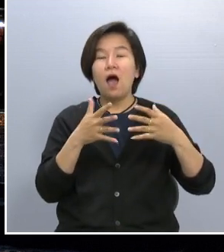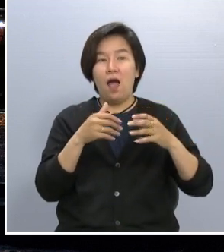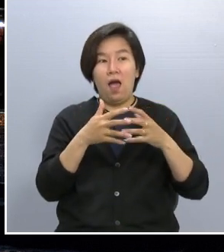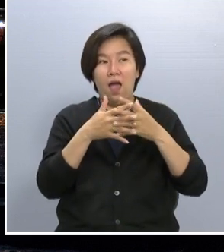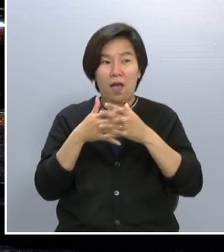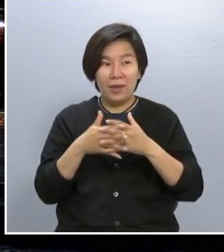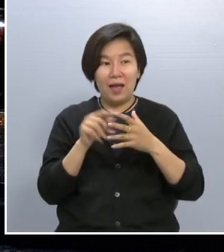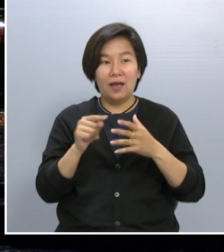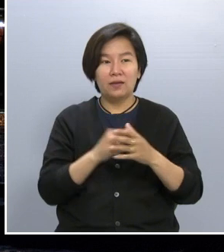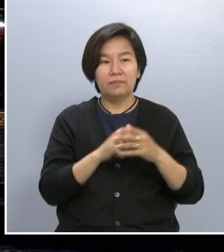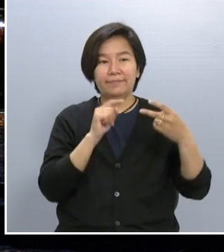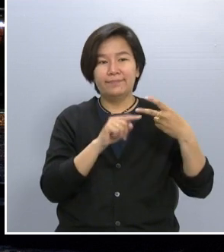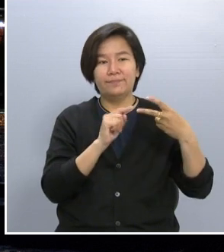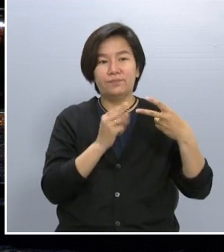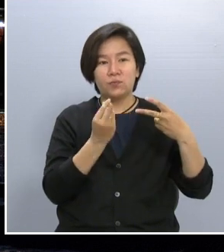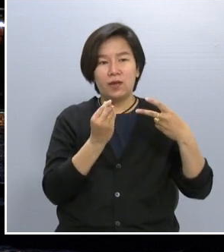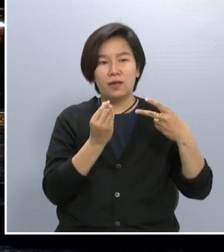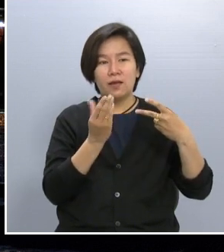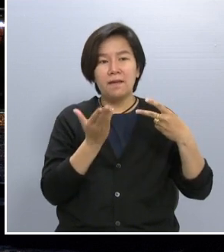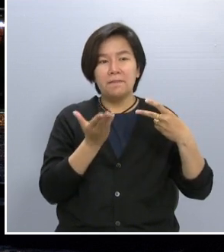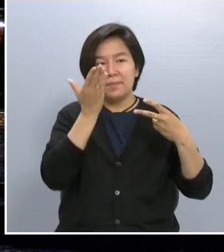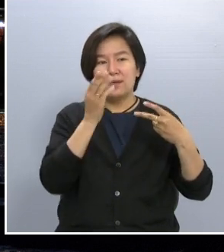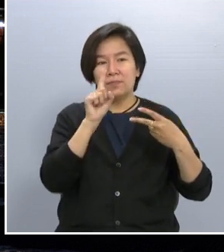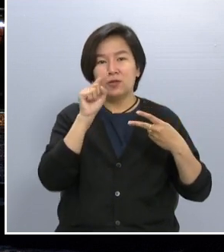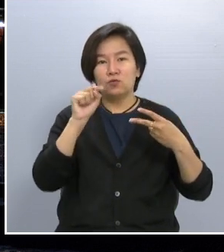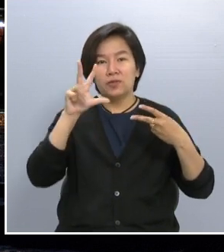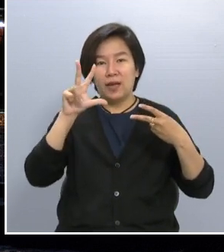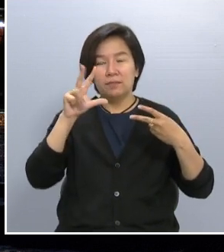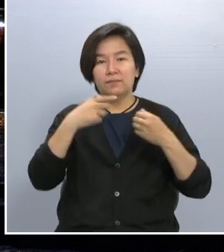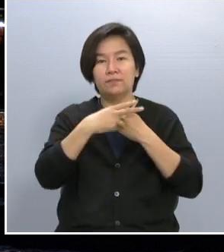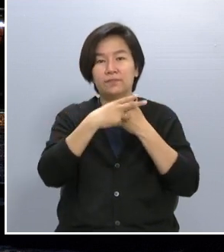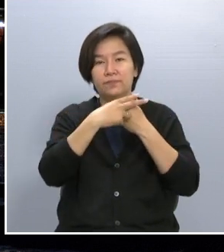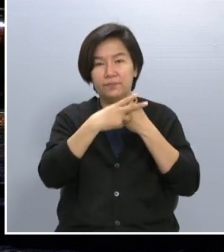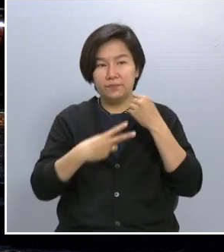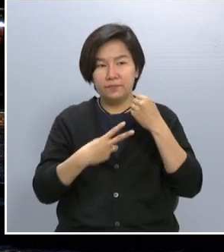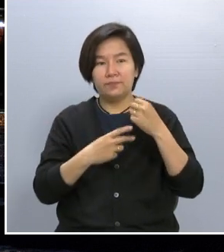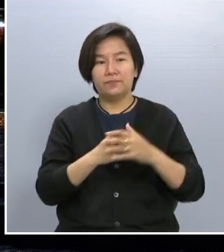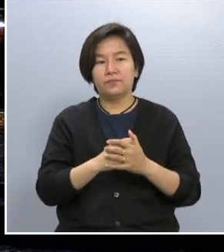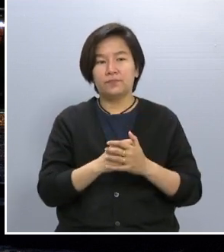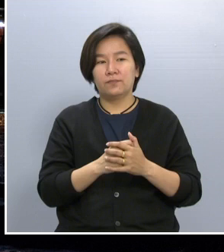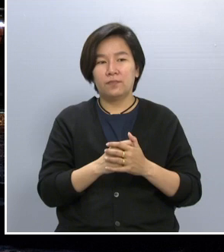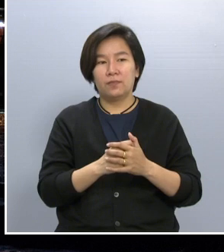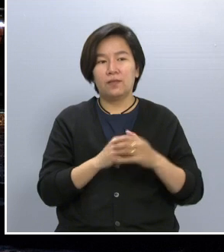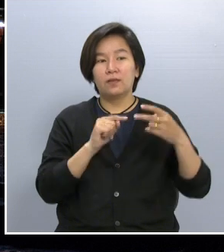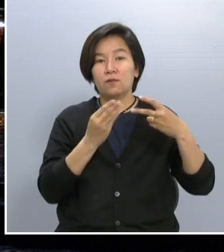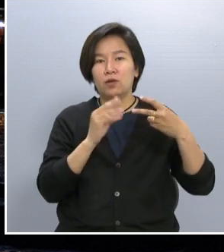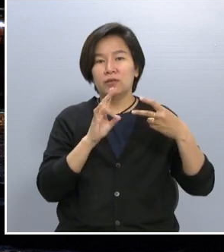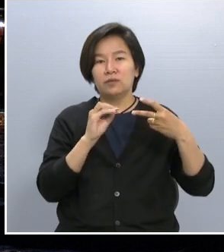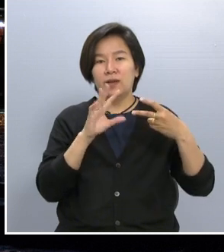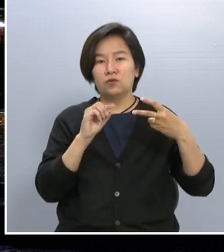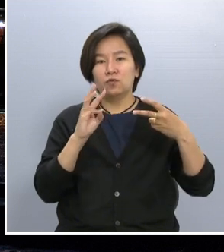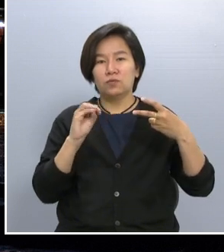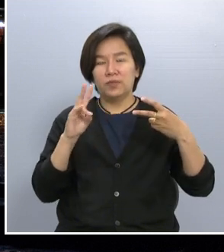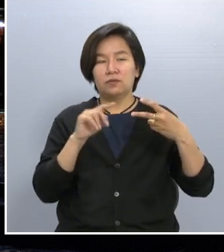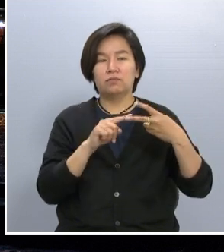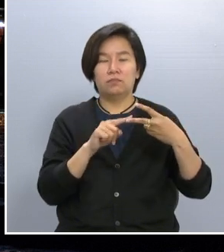พฤษภาคมปรับตัวเพิ่มขึ้น 1.3ดอลลาร์สหรัฐหรือ 1.75%ติดไปที่ 75.67ดอลลาร์ต่อ